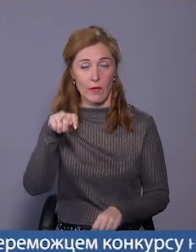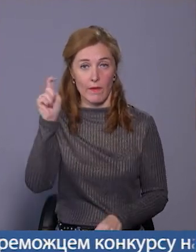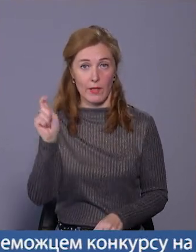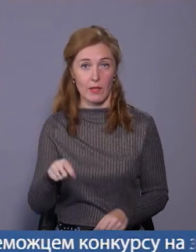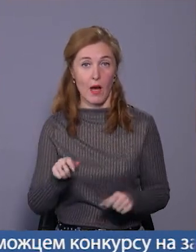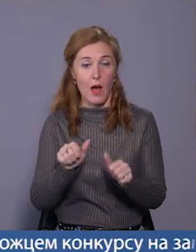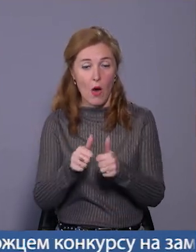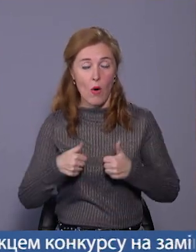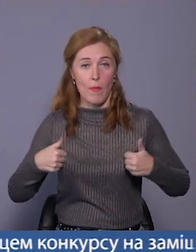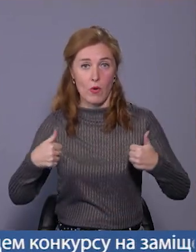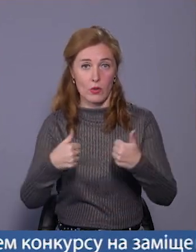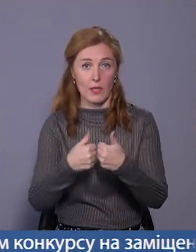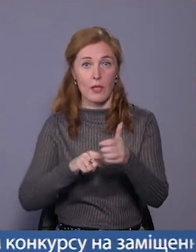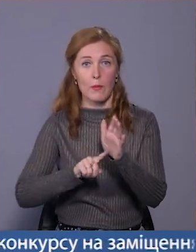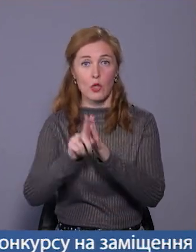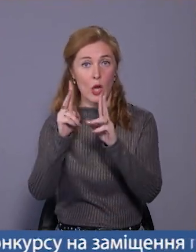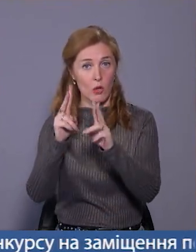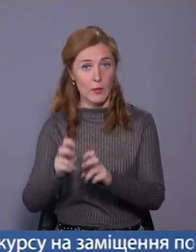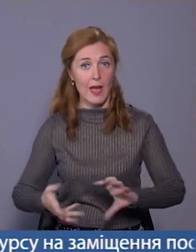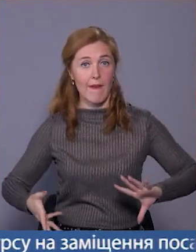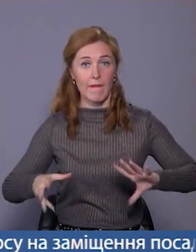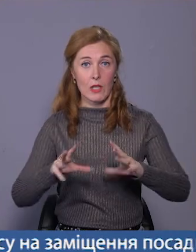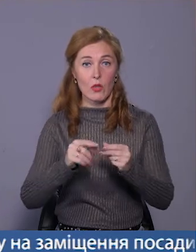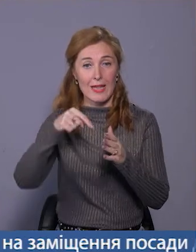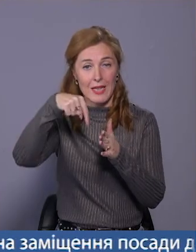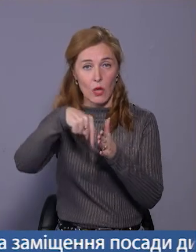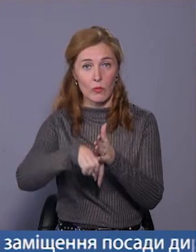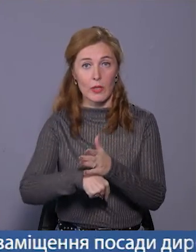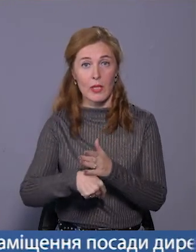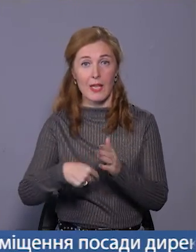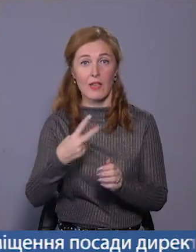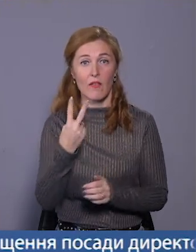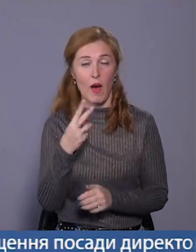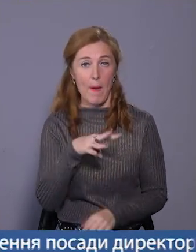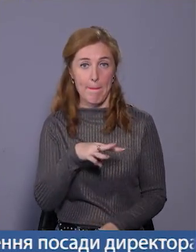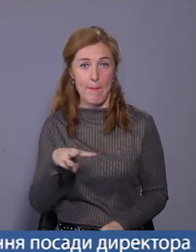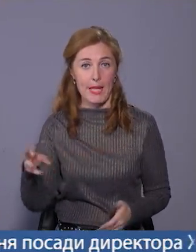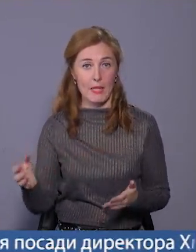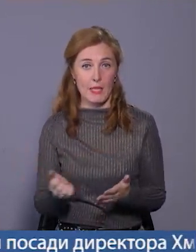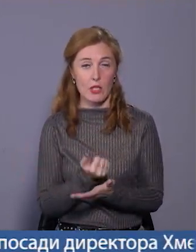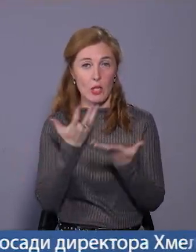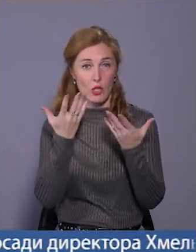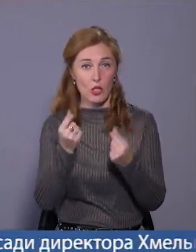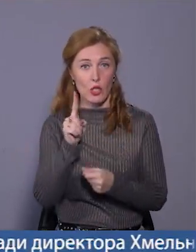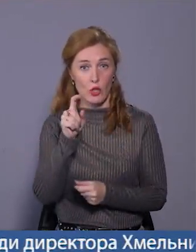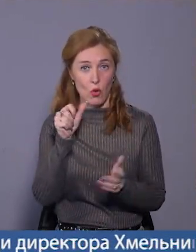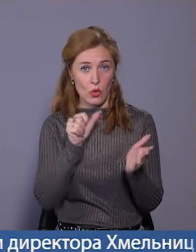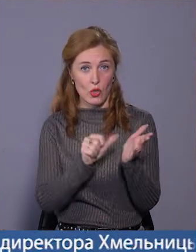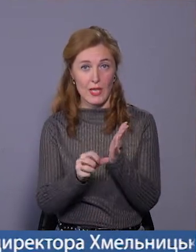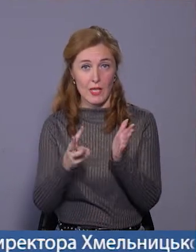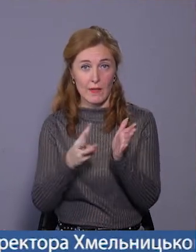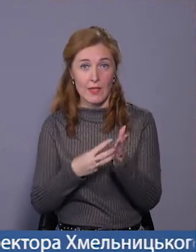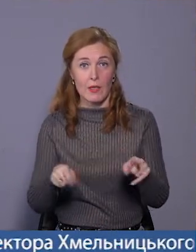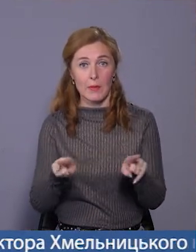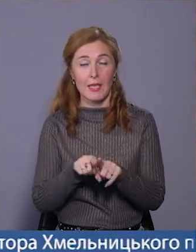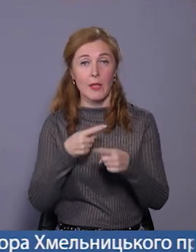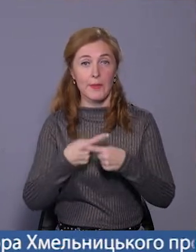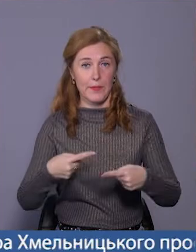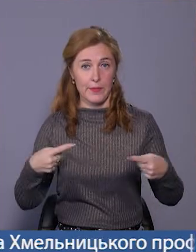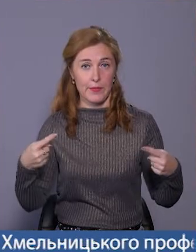і почали її обстежувати. В результаті на глибині в понад 2 метри знайшли ще 168 таких боєприпасів.